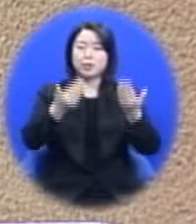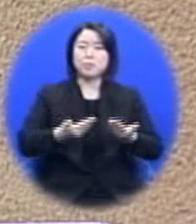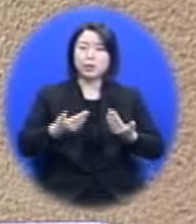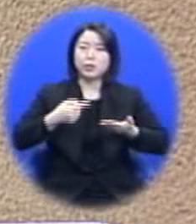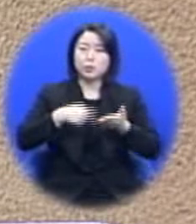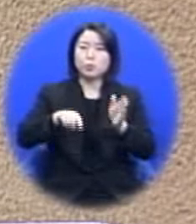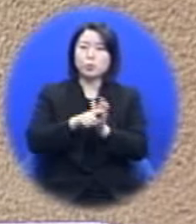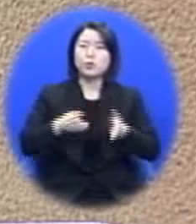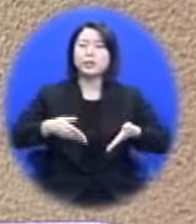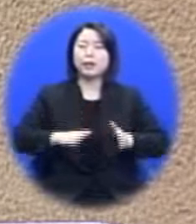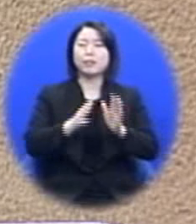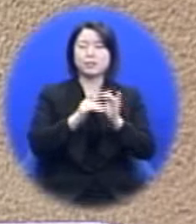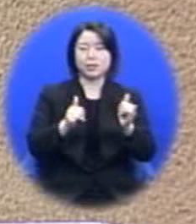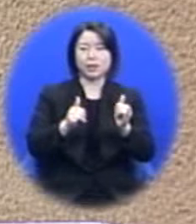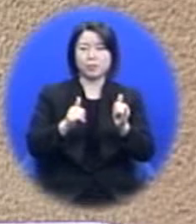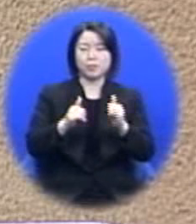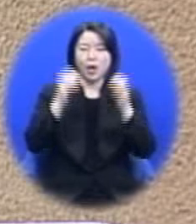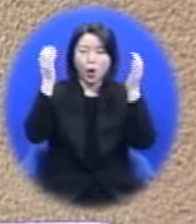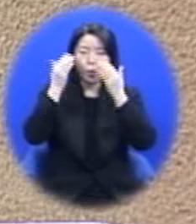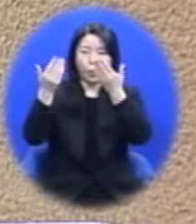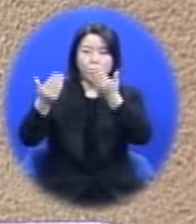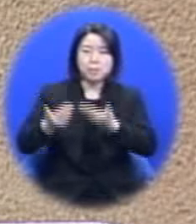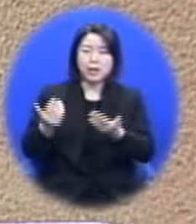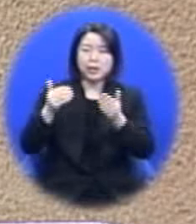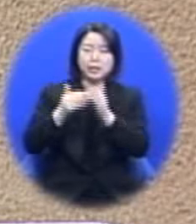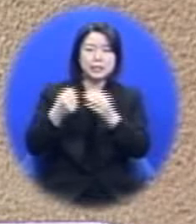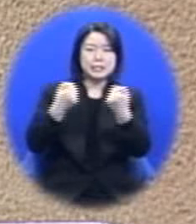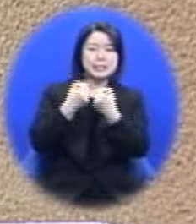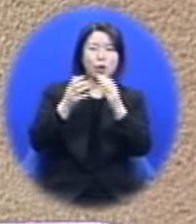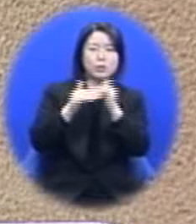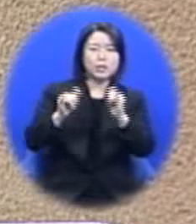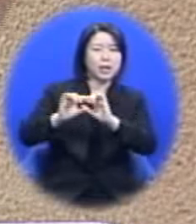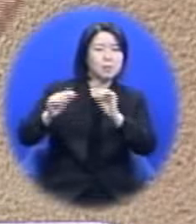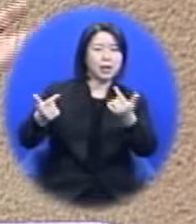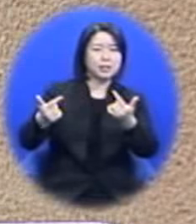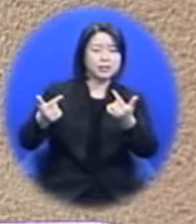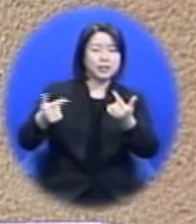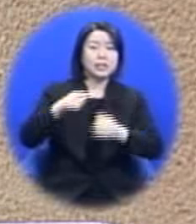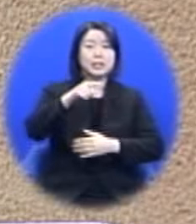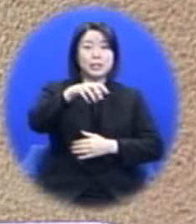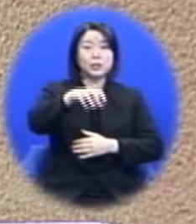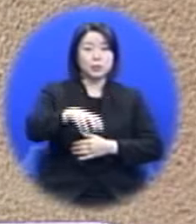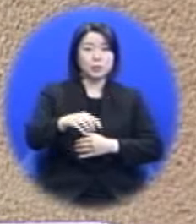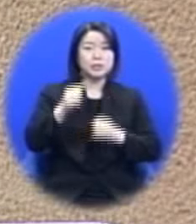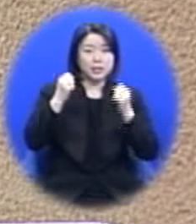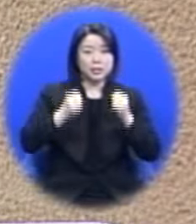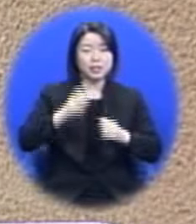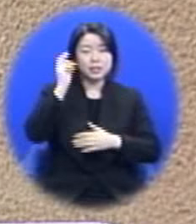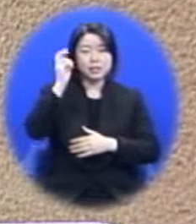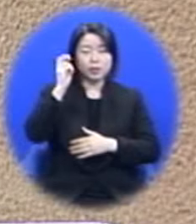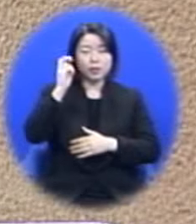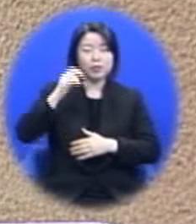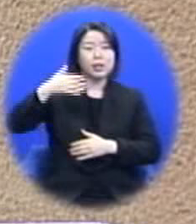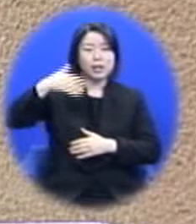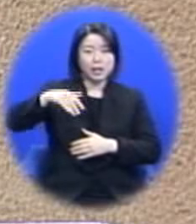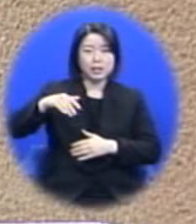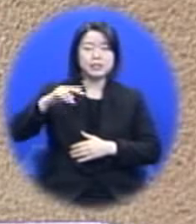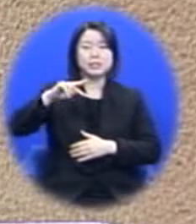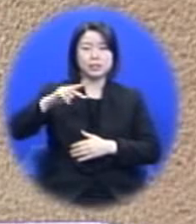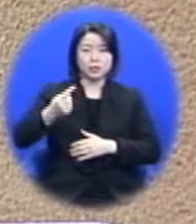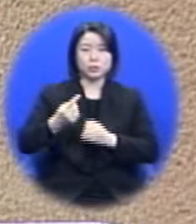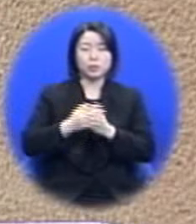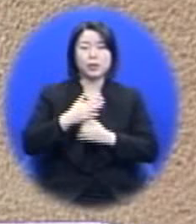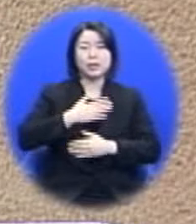사람이지 고난받기까지 싸우는 사람 아닙니다. 그러실 분도 이 자리에 있으실 거예요. 아직까지